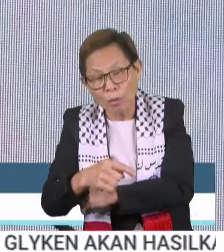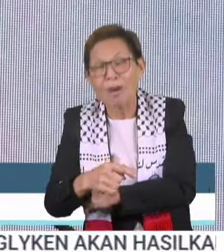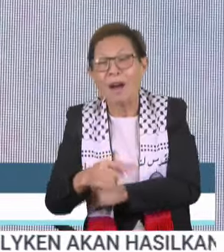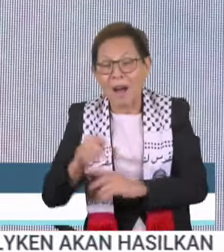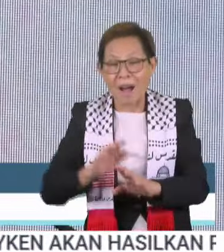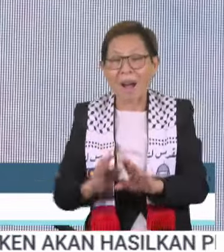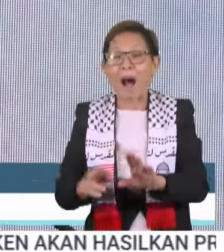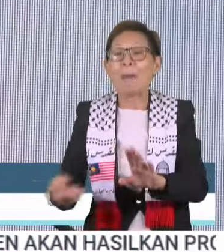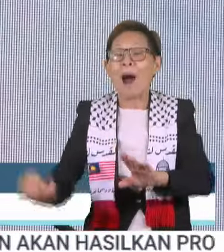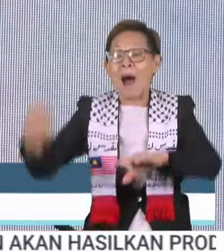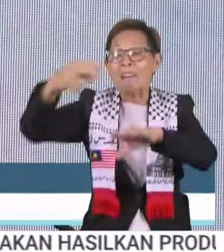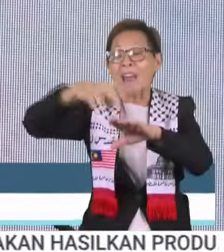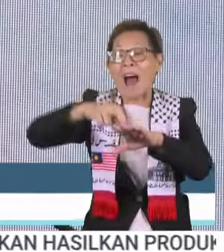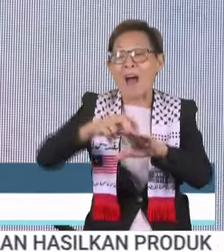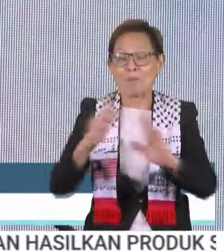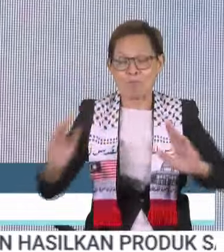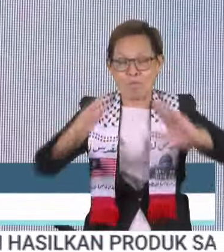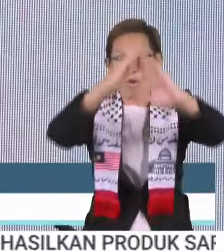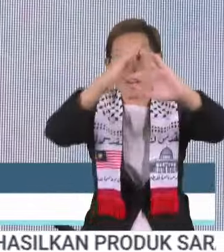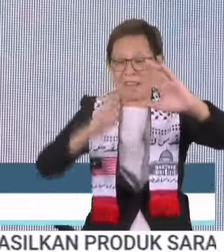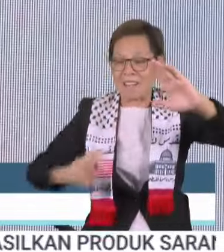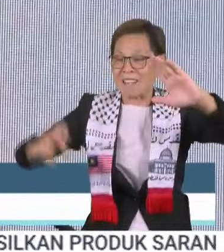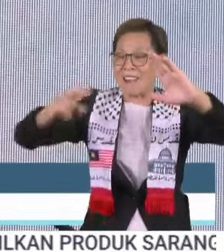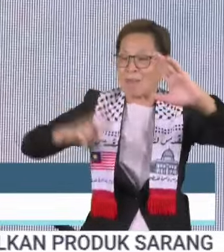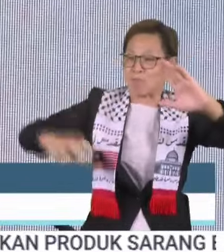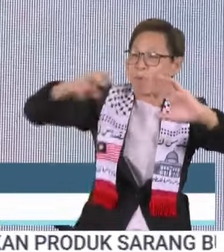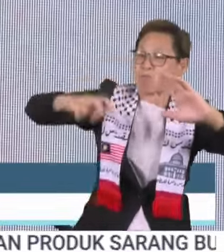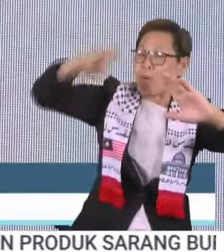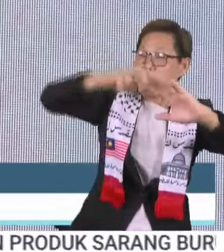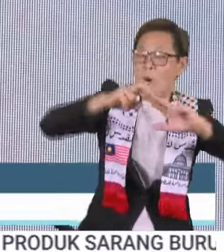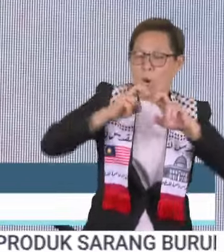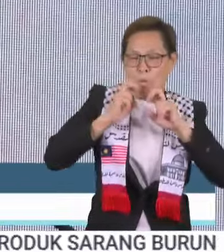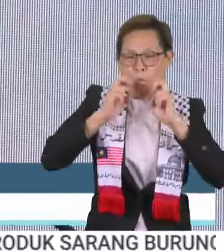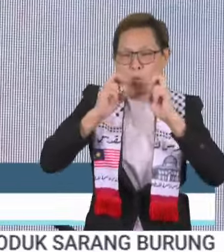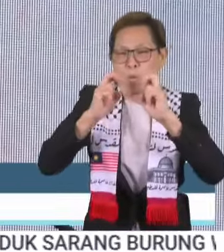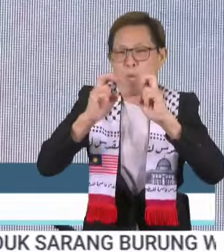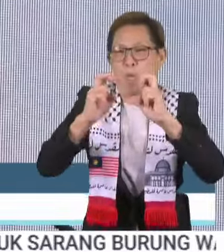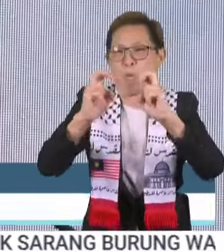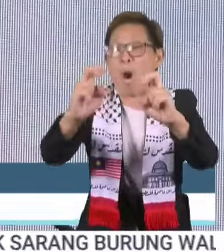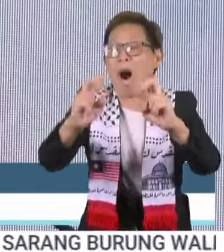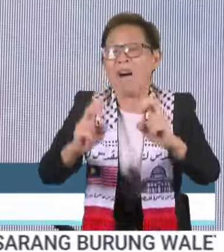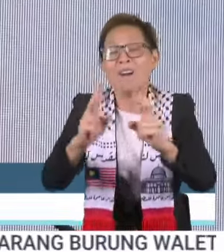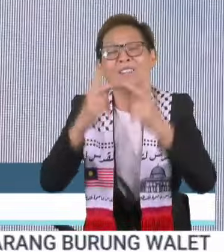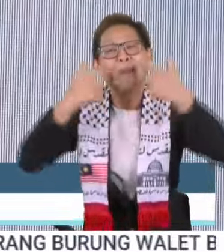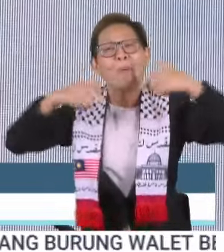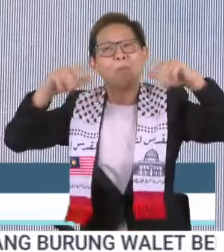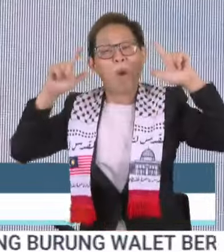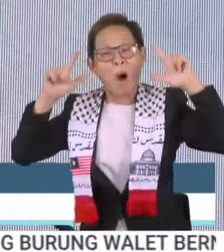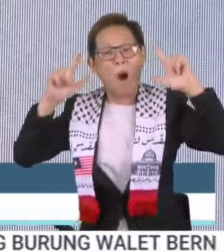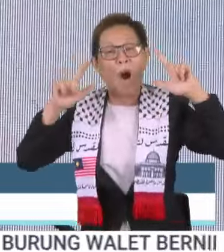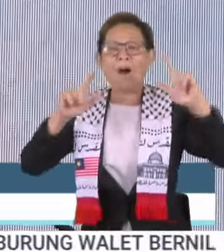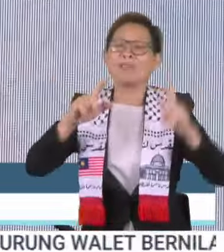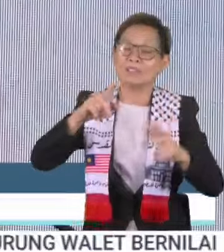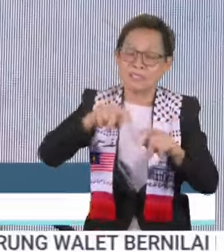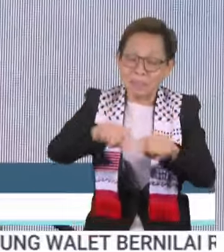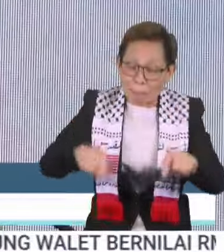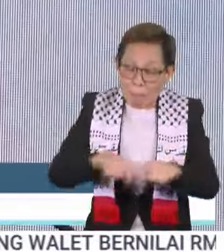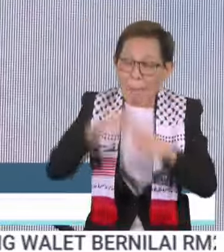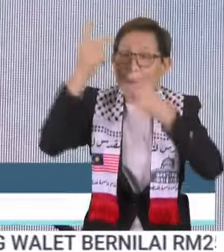bukit supaya dia sangat popular dan maknanya destinasi pelancongan tetapi dia pusat.